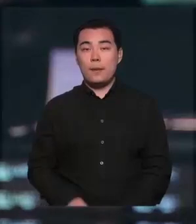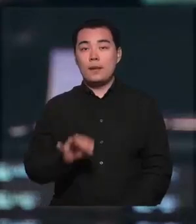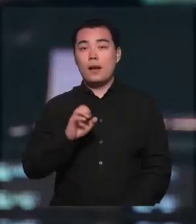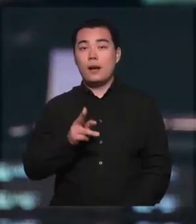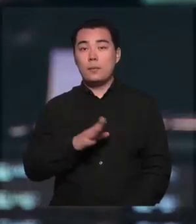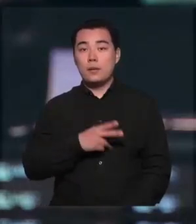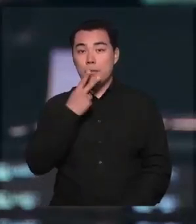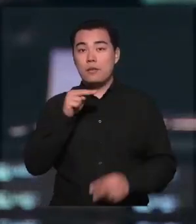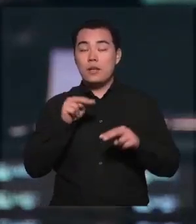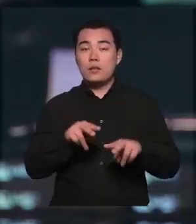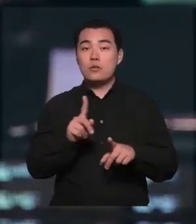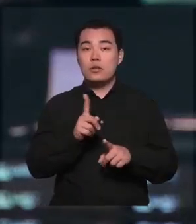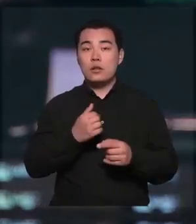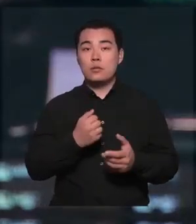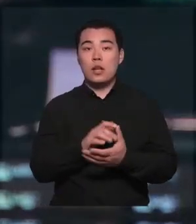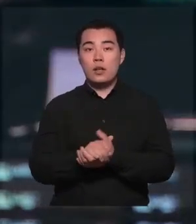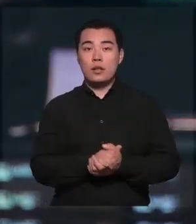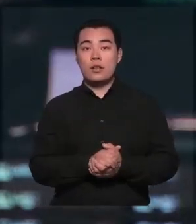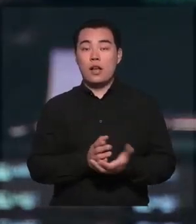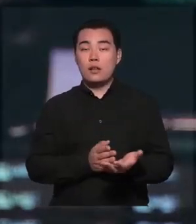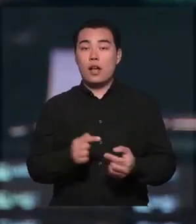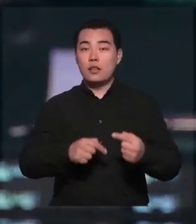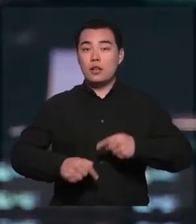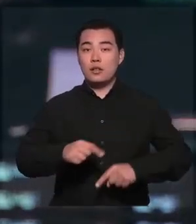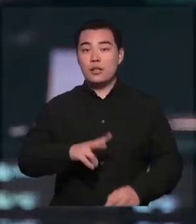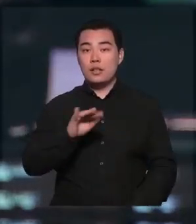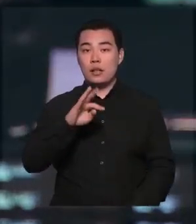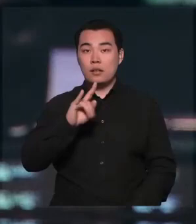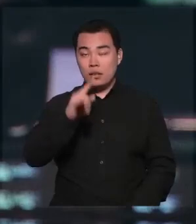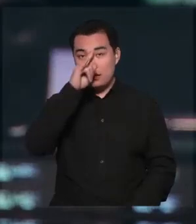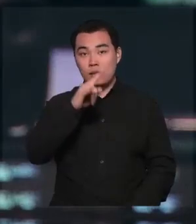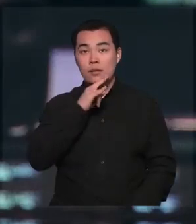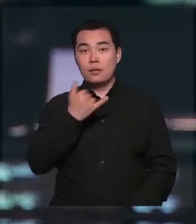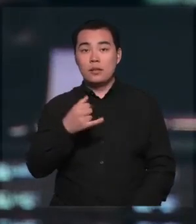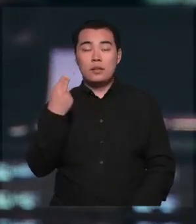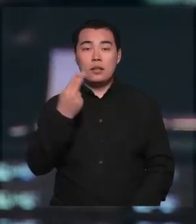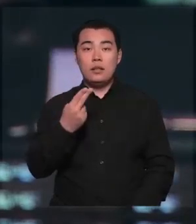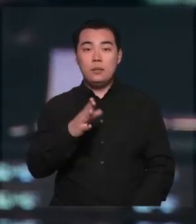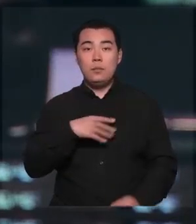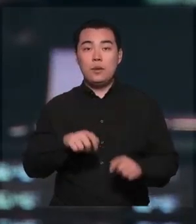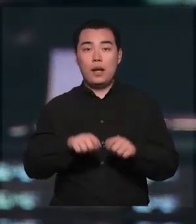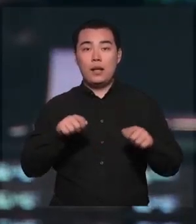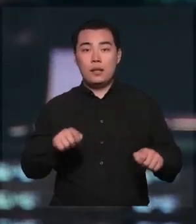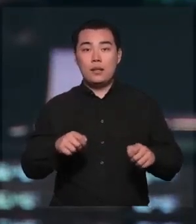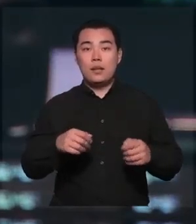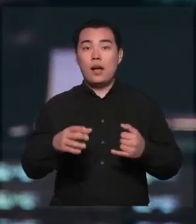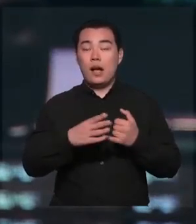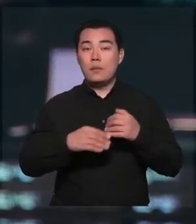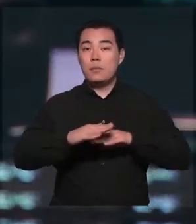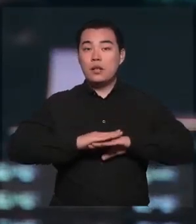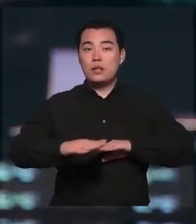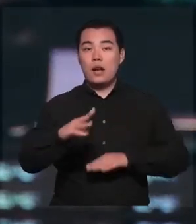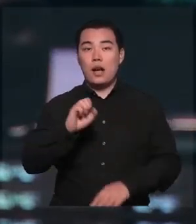И как свидетельство дружественных отношений между Нидерландами и Казахстаном, сегодня в столице появилась площадь